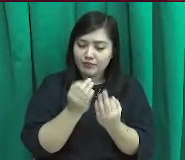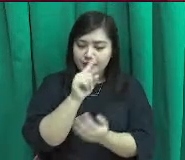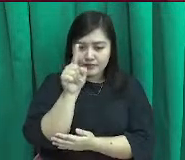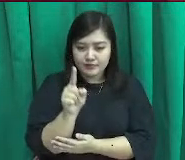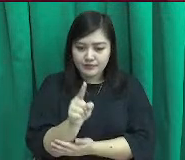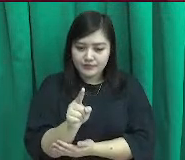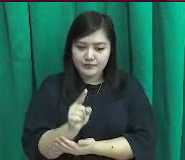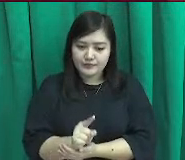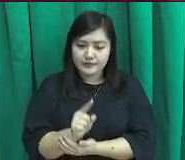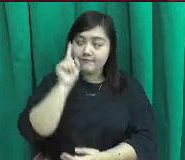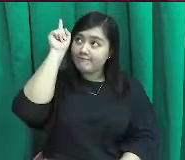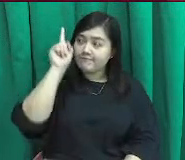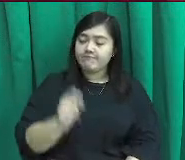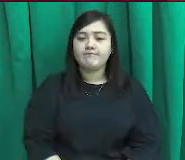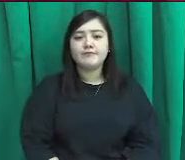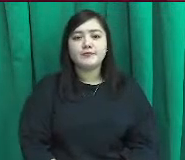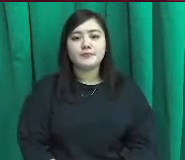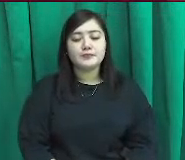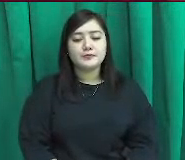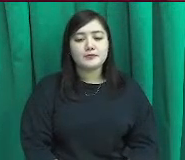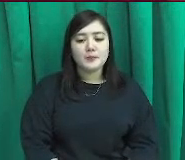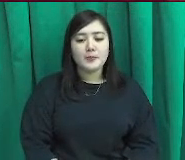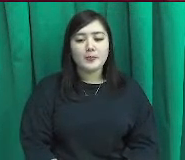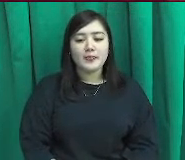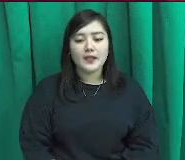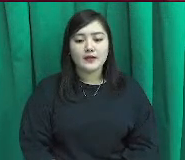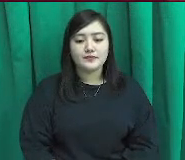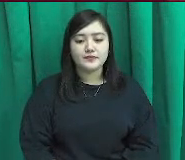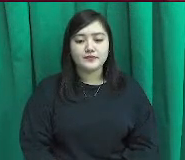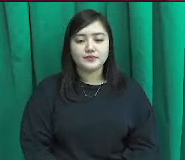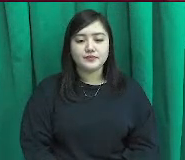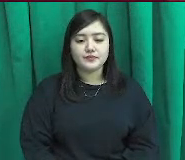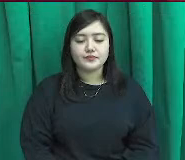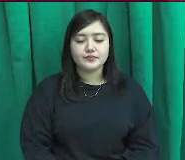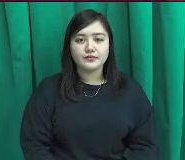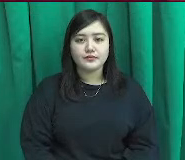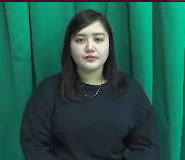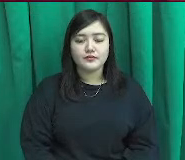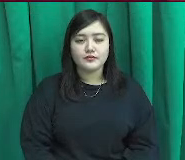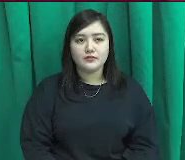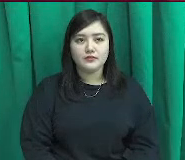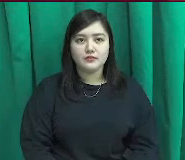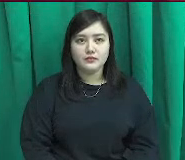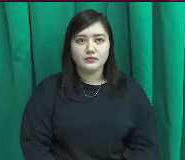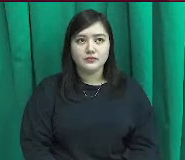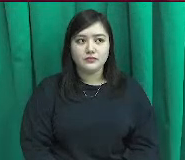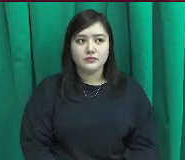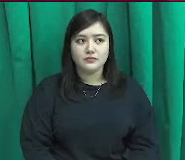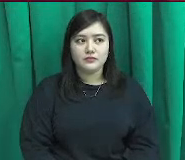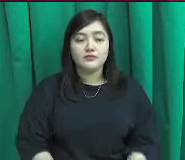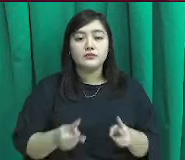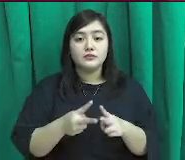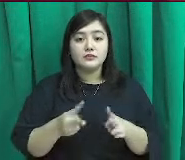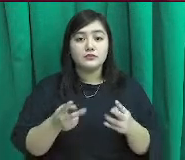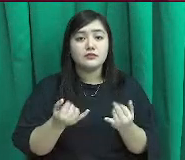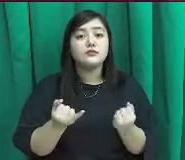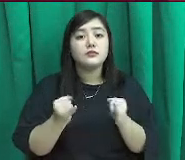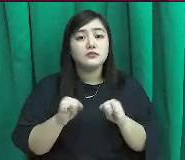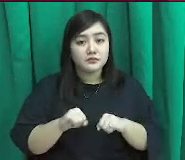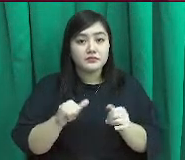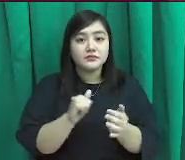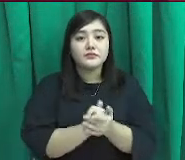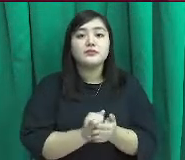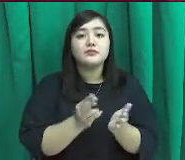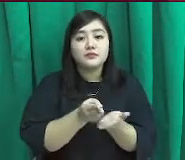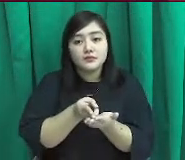Napakahalaga, sir, na let me just express it, yung kahalagahan po ng yung leading ng Holy Spirit. Actually, yun po yun